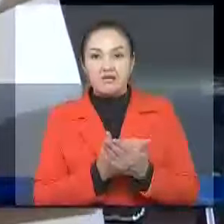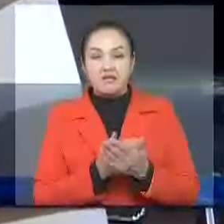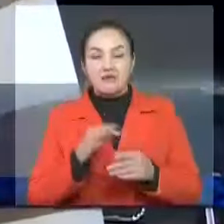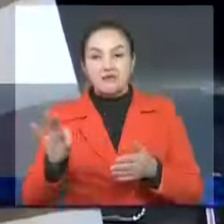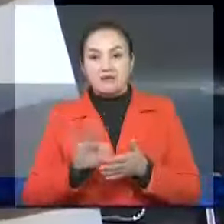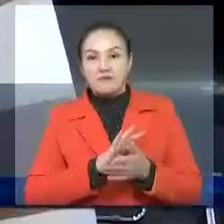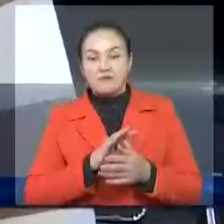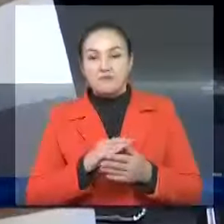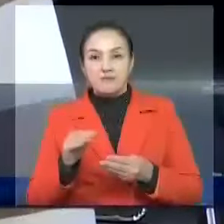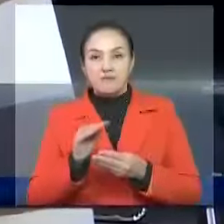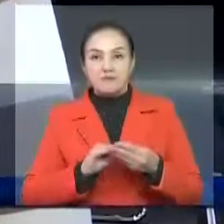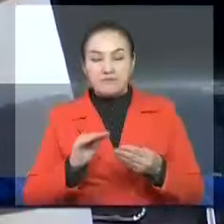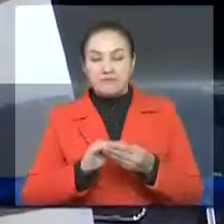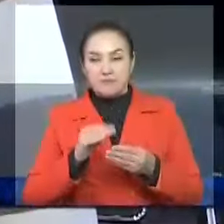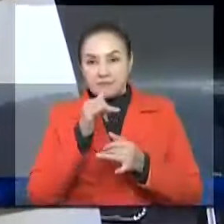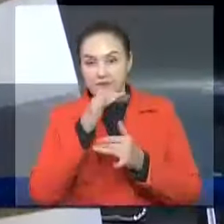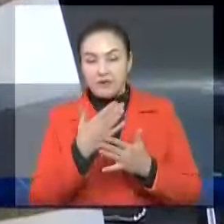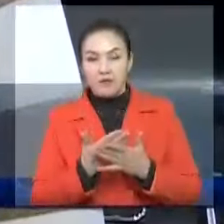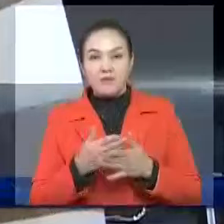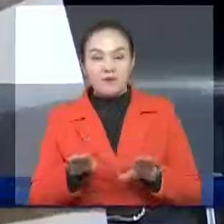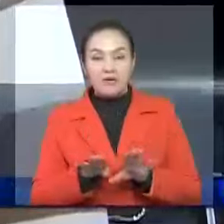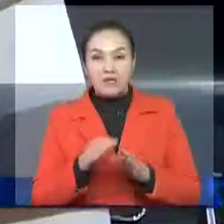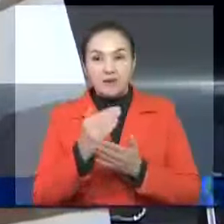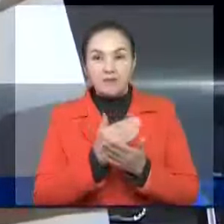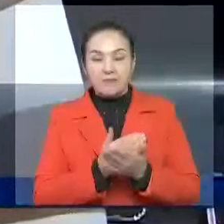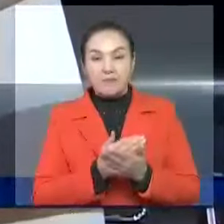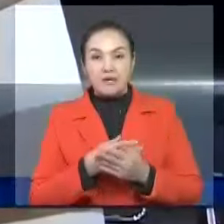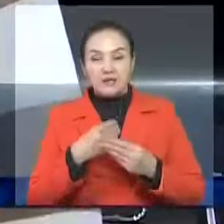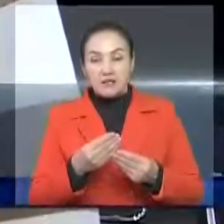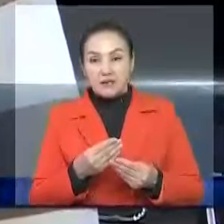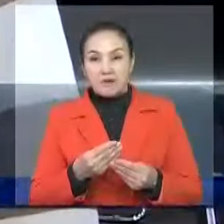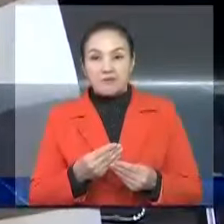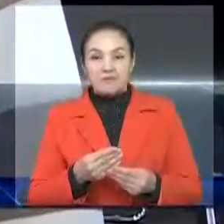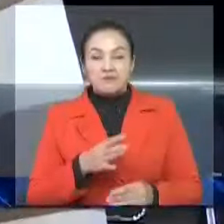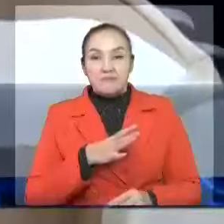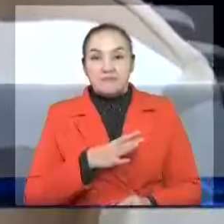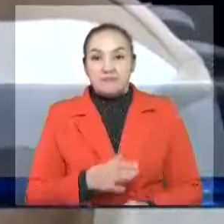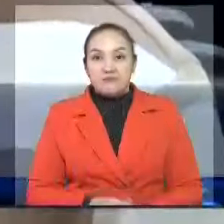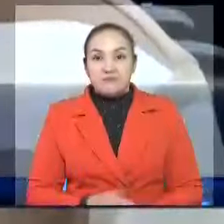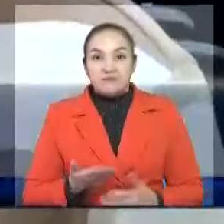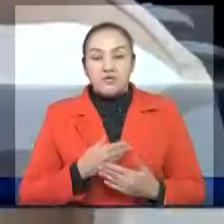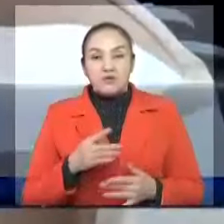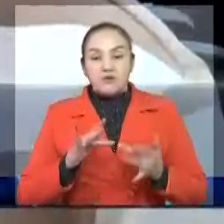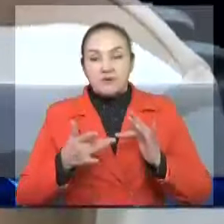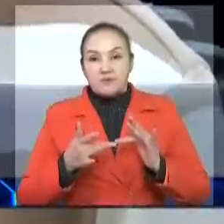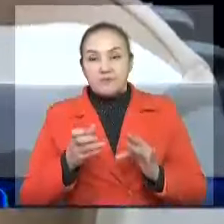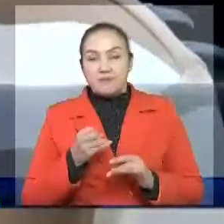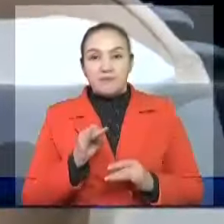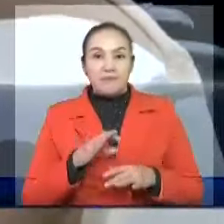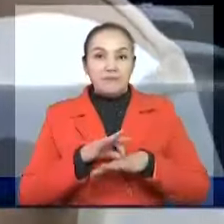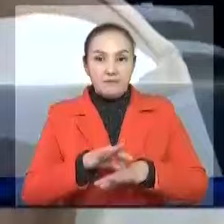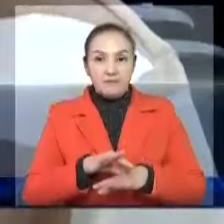тез қайта алмаудың себебінен осы бағдарламаны ұсыну жүзі асырылып отыр. Біздерде YouTube-та прототипі